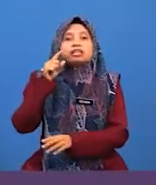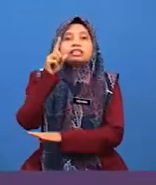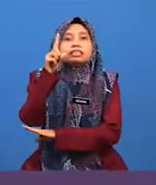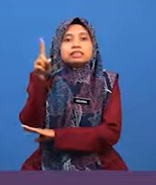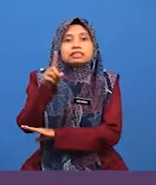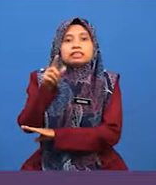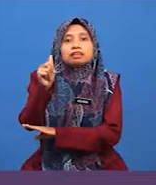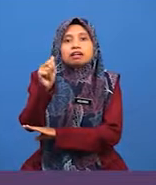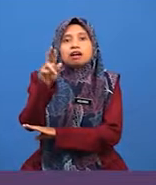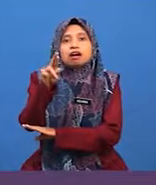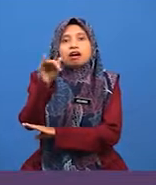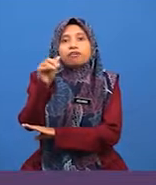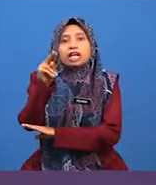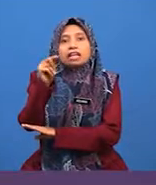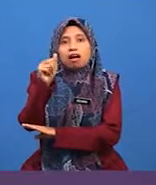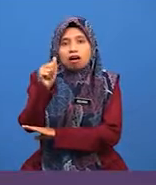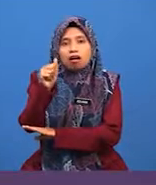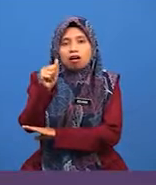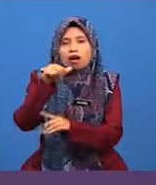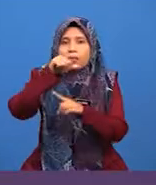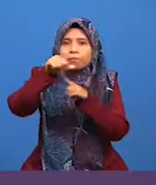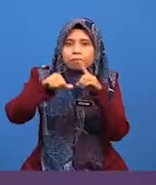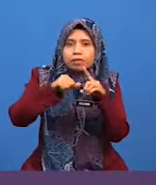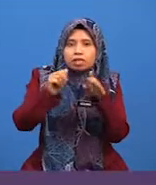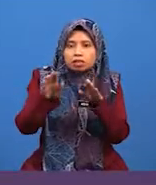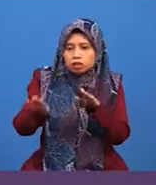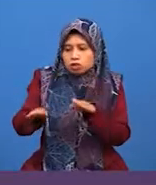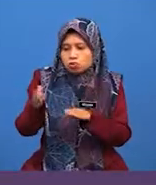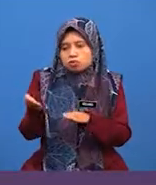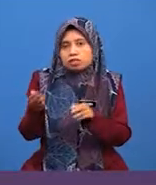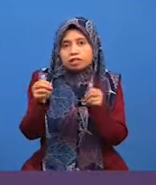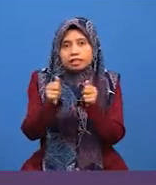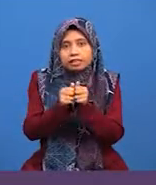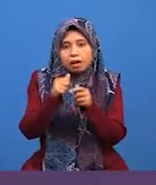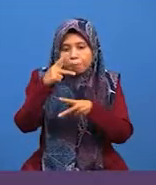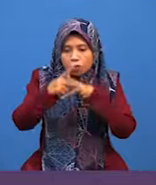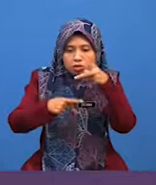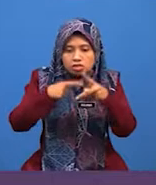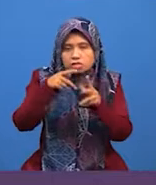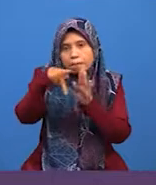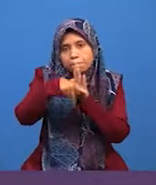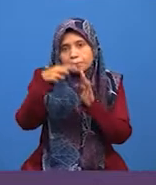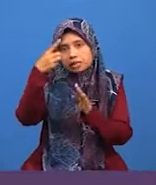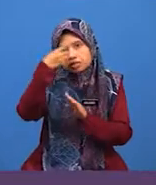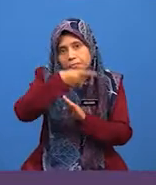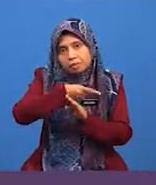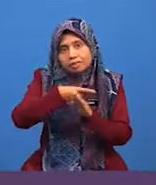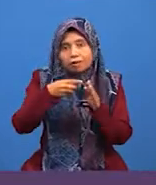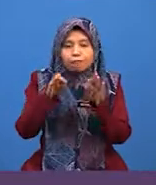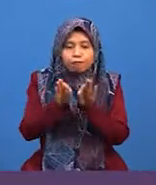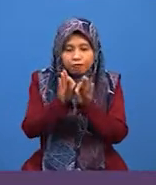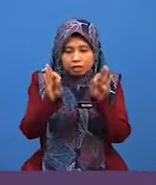Apabila ayat ini disongsangkan dengan proses pendepanan frasa sendi